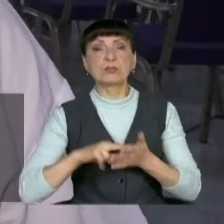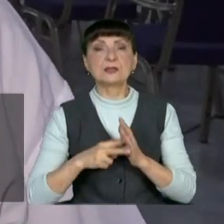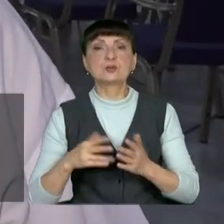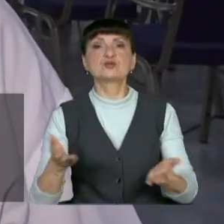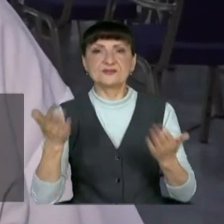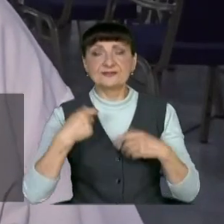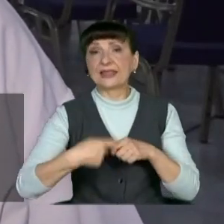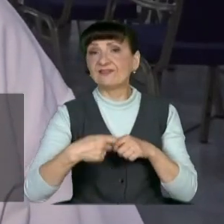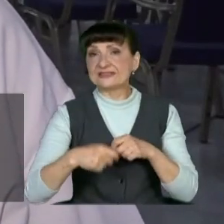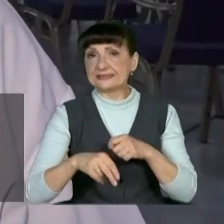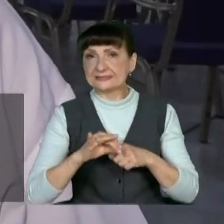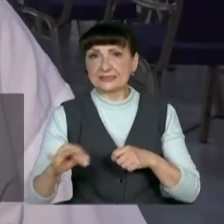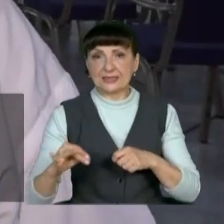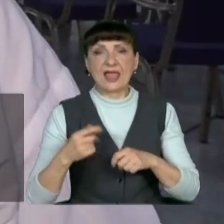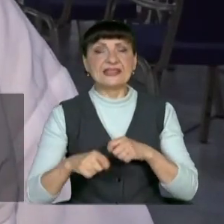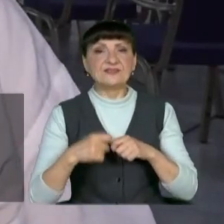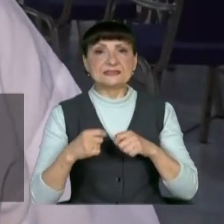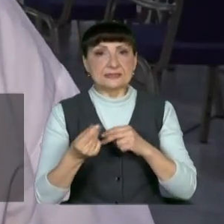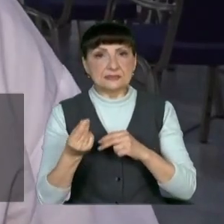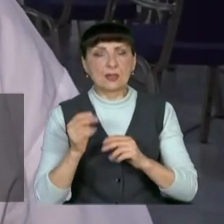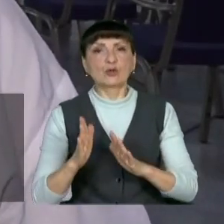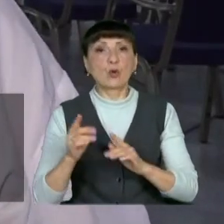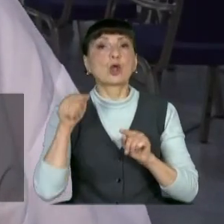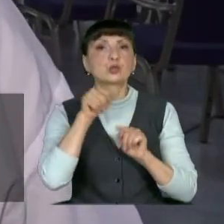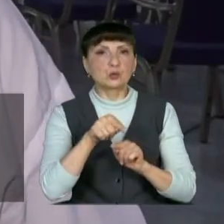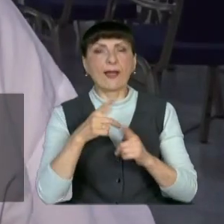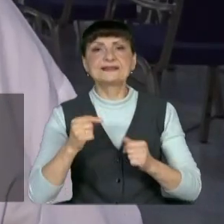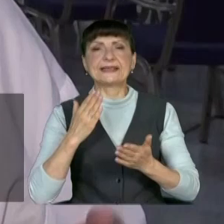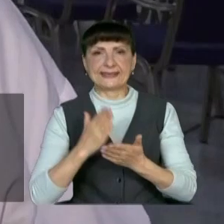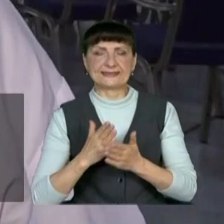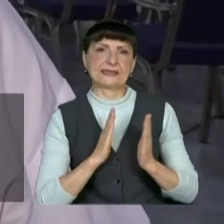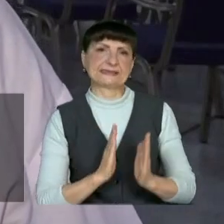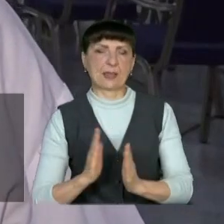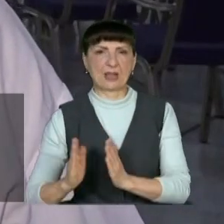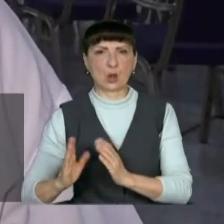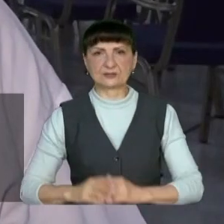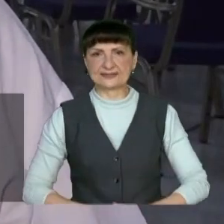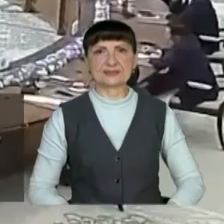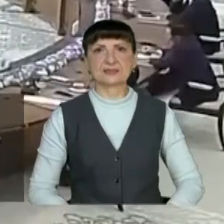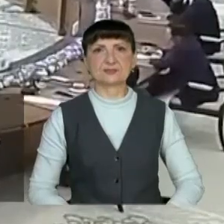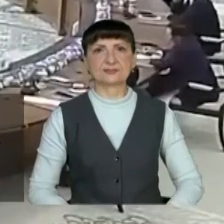привлечь инвестиции, потому что инвестиции приходят только туда, где есть стабильность.